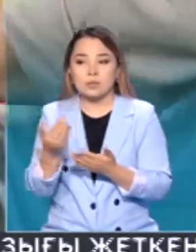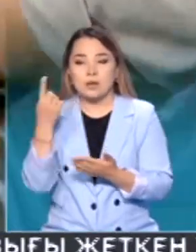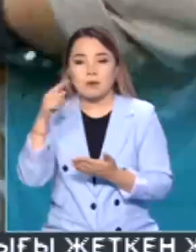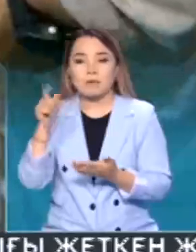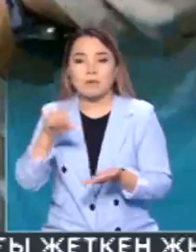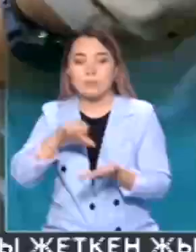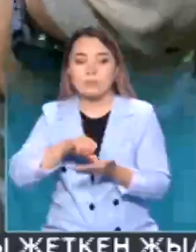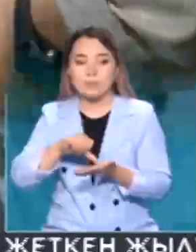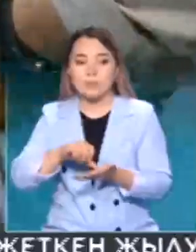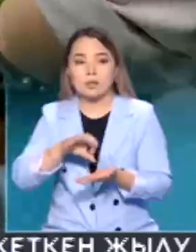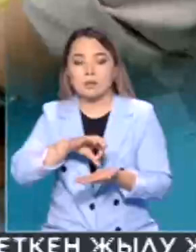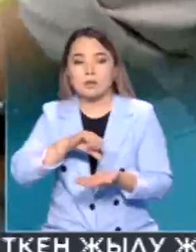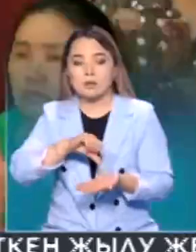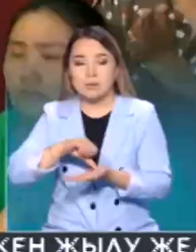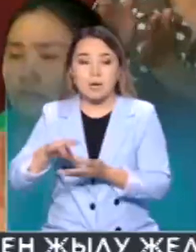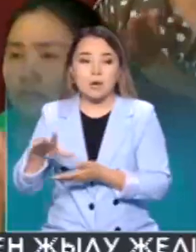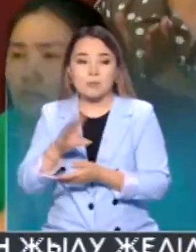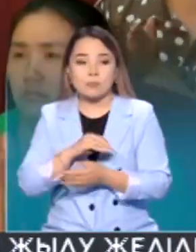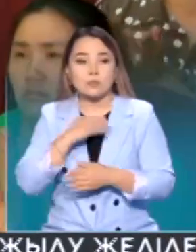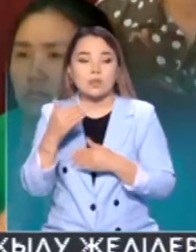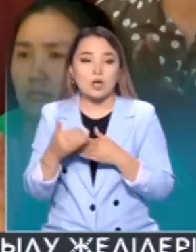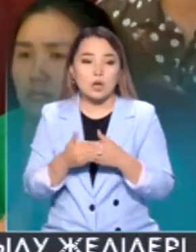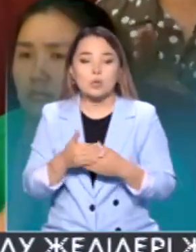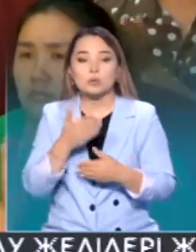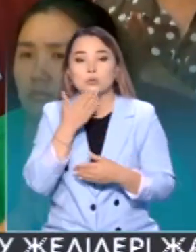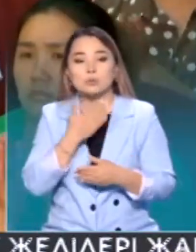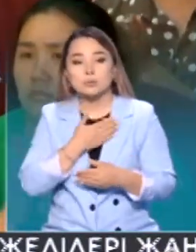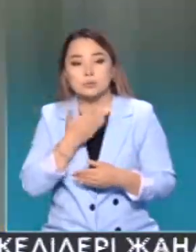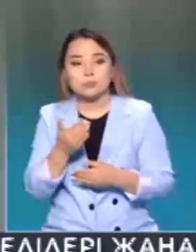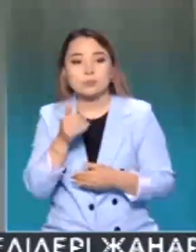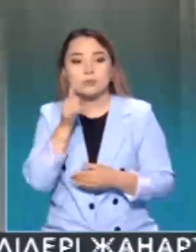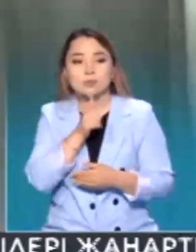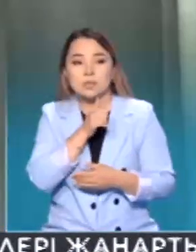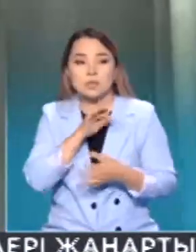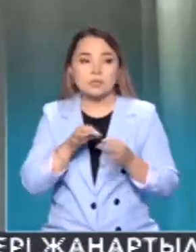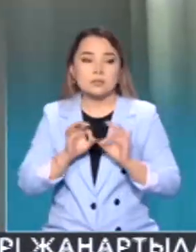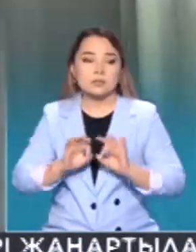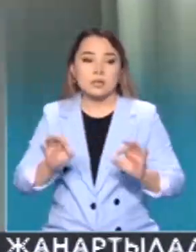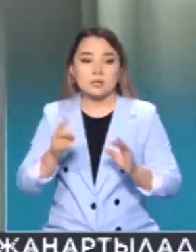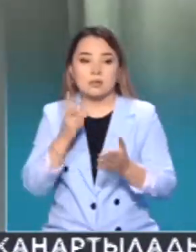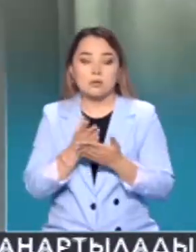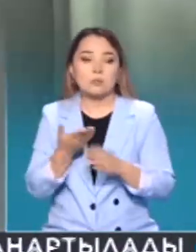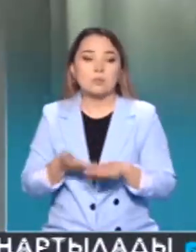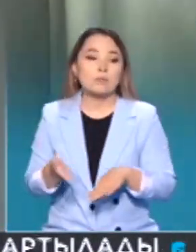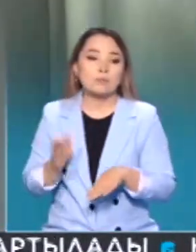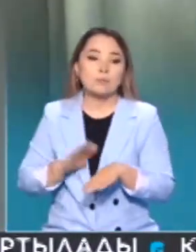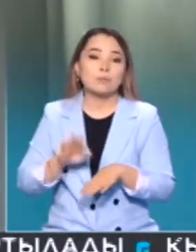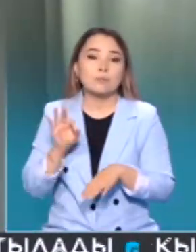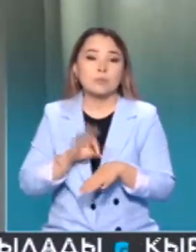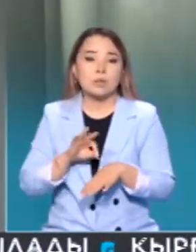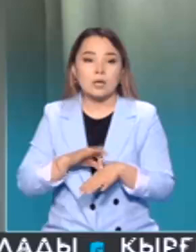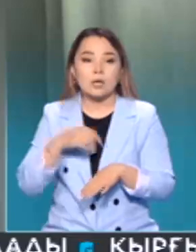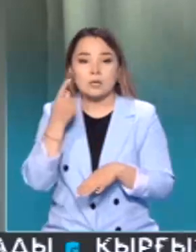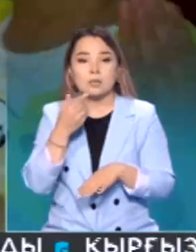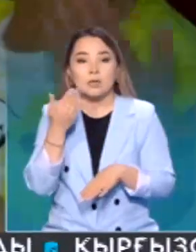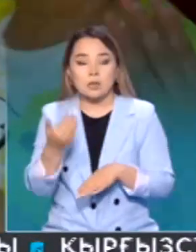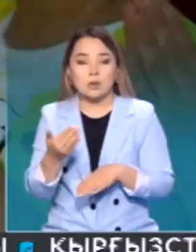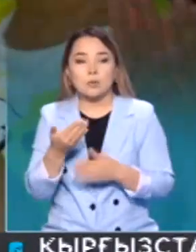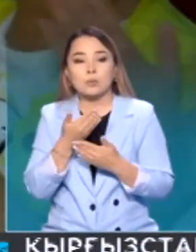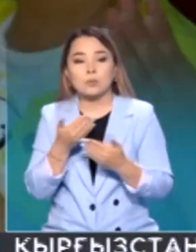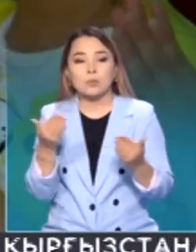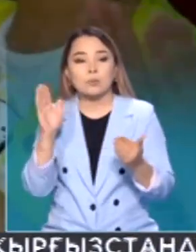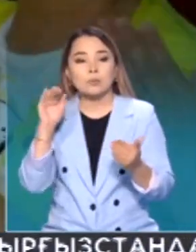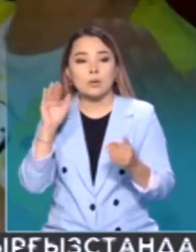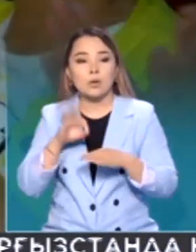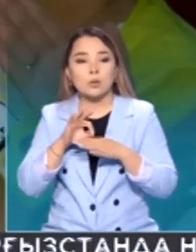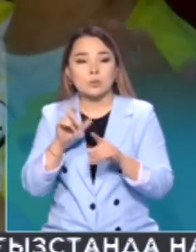авторлары танымал ақындарға, жақындарына, сүйгеніне, ішіндегі сырларын баяндаған. Тіпті ауыр сырқатқа ұшыраған жандардың қоштасу сөздері